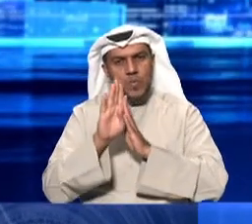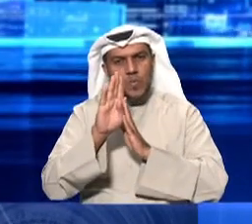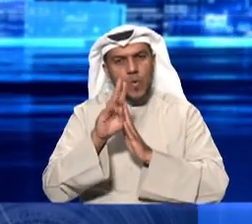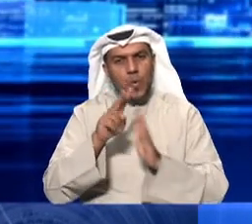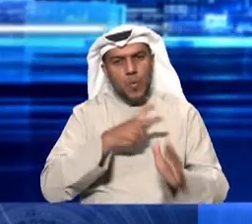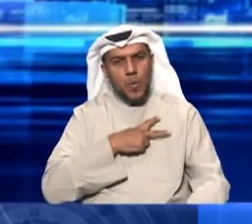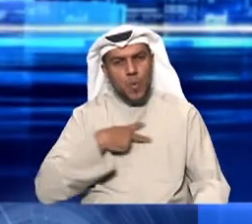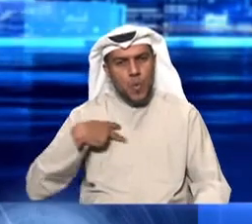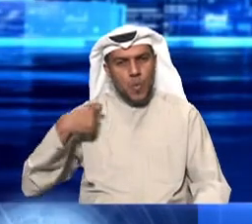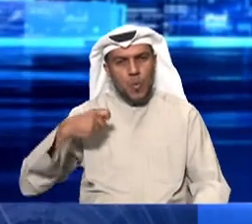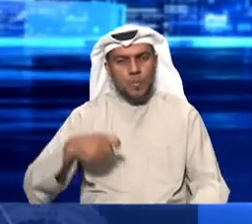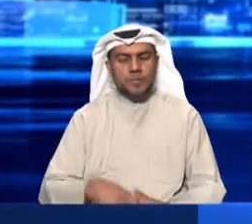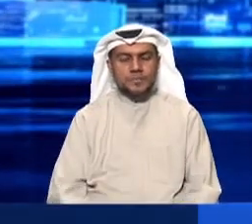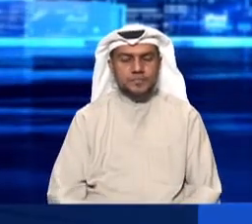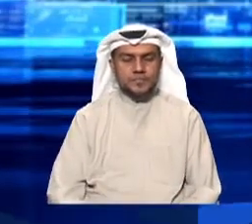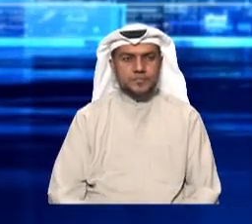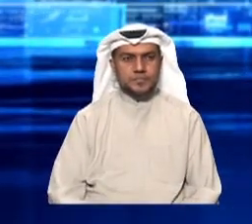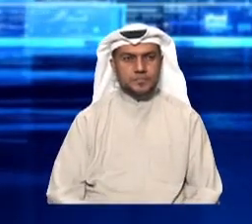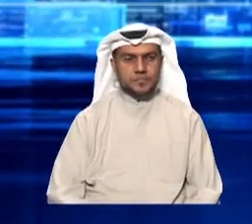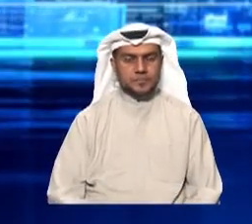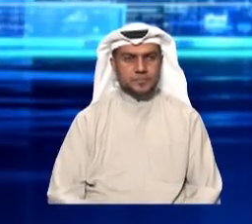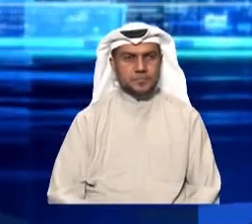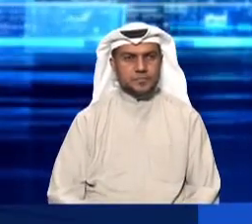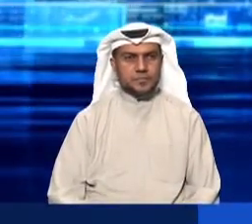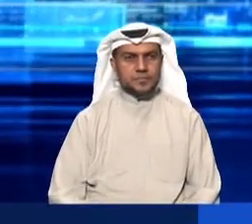الحكيمة لجلالته.